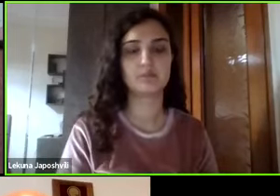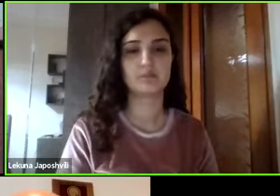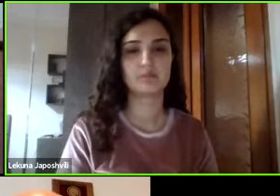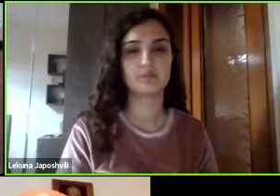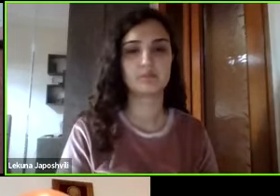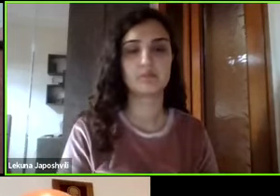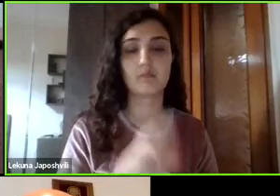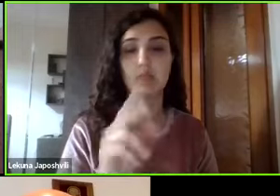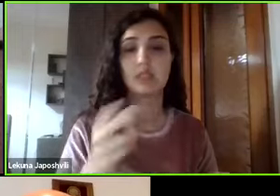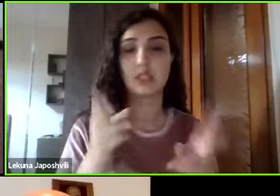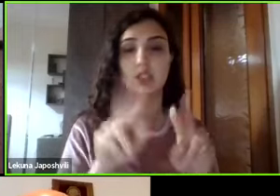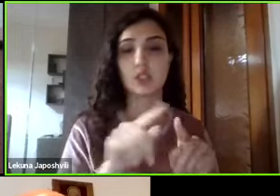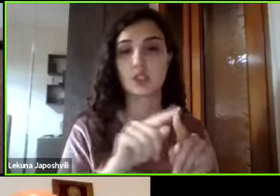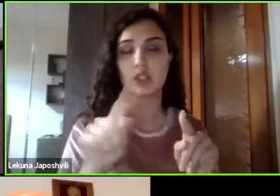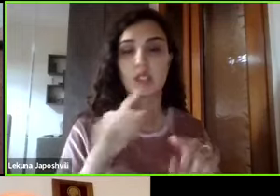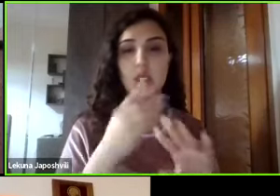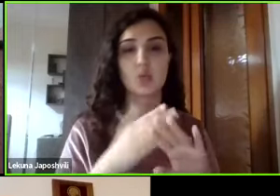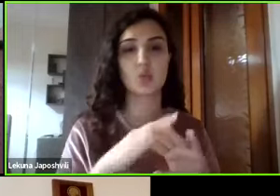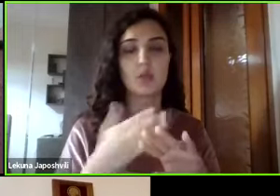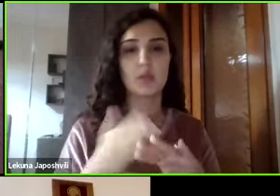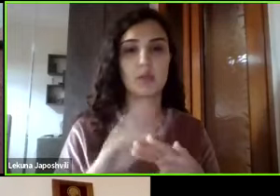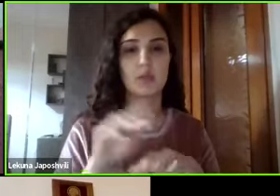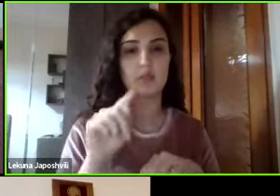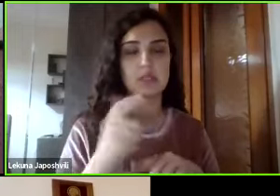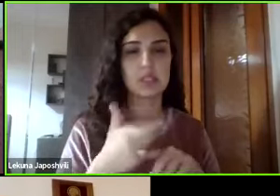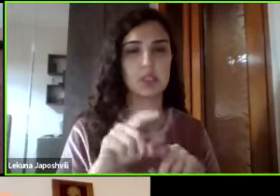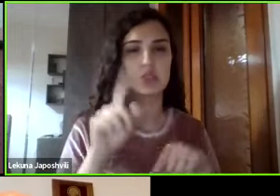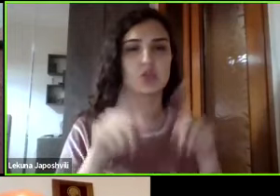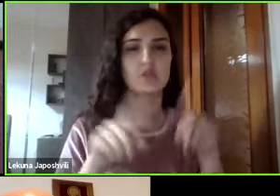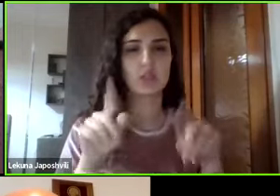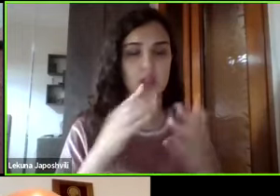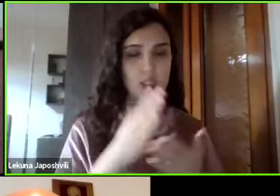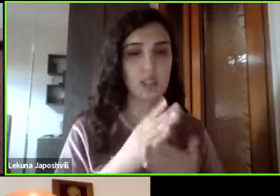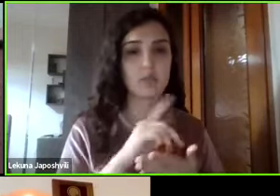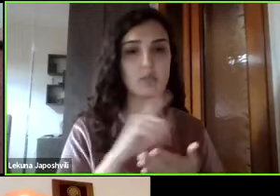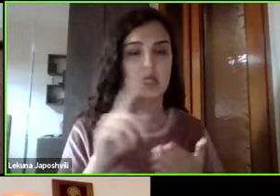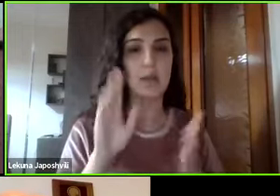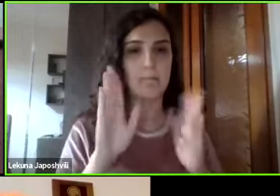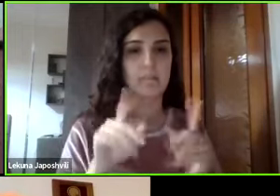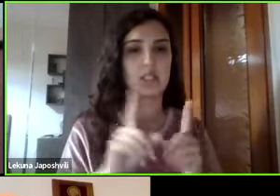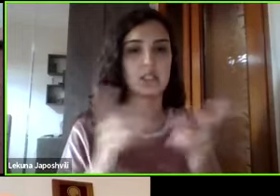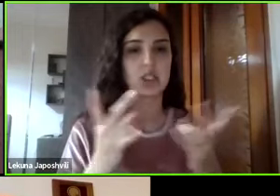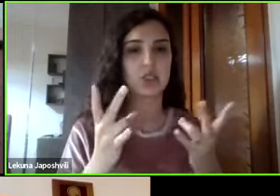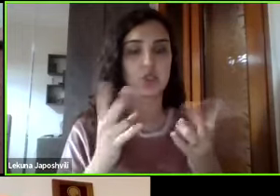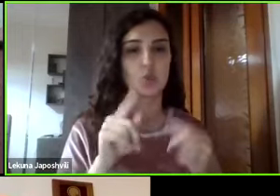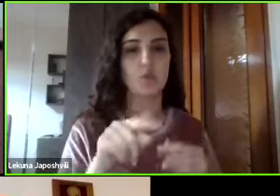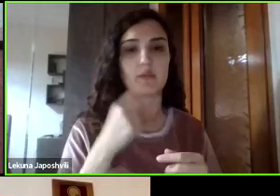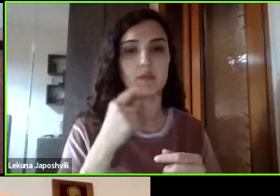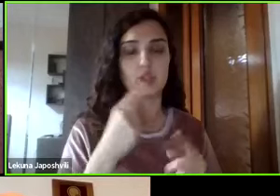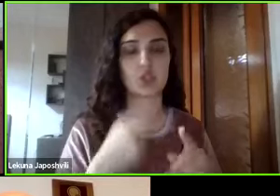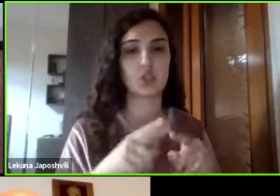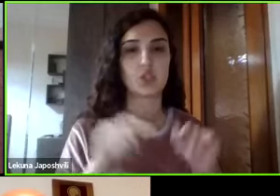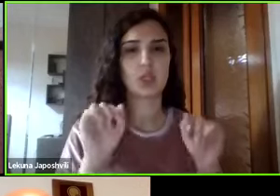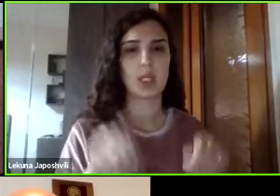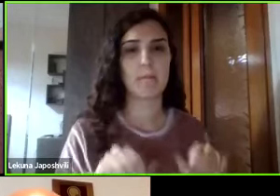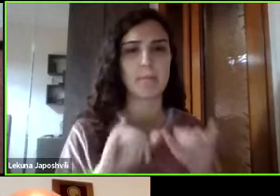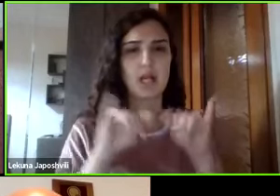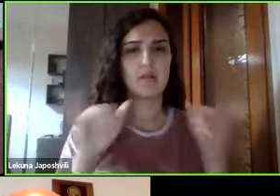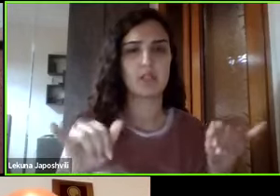და დანარჩენი გართულებები ეს უკვე ძალიან იშვიათად ხდება, თუმცა მაინც ღირს რომ ხაზი გაუსვათ, შეიძლება